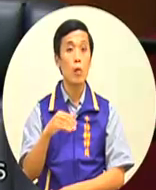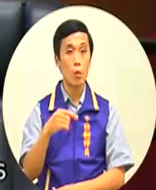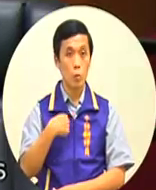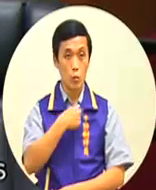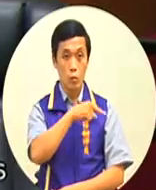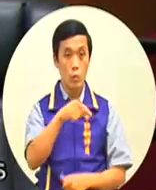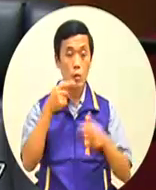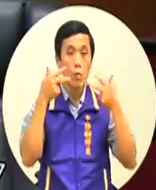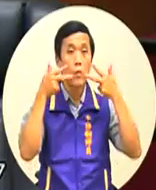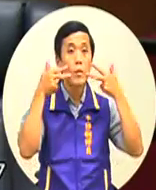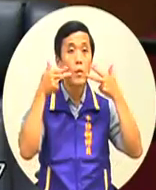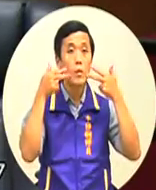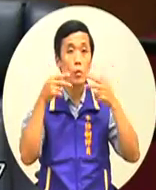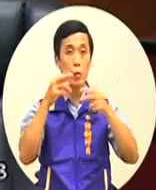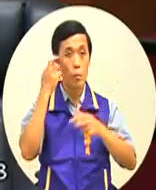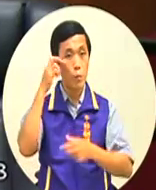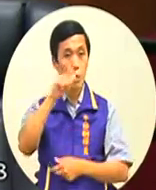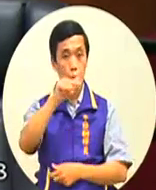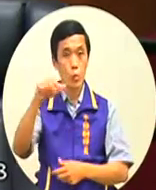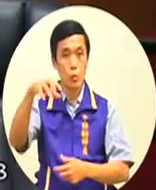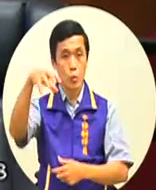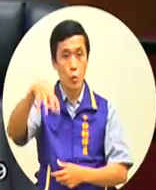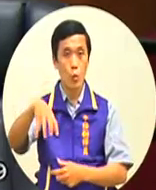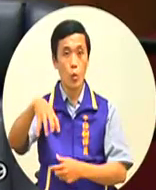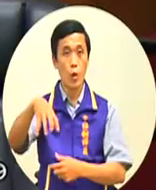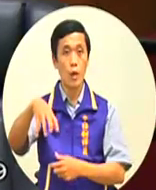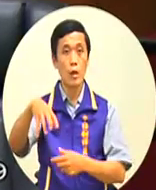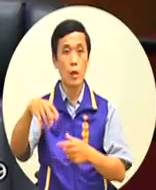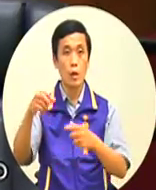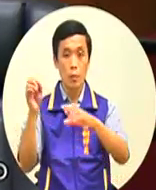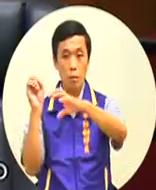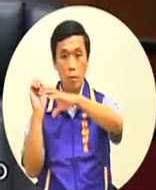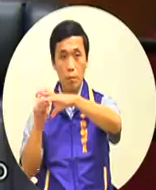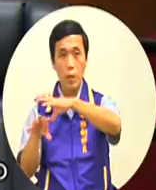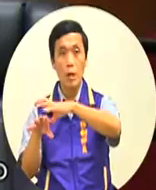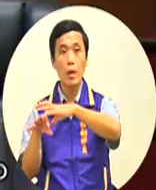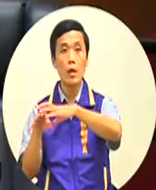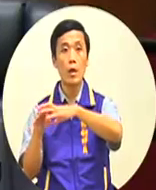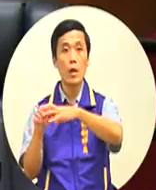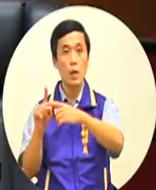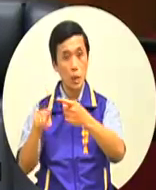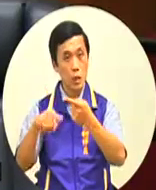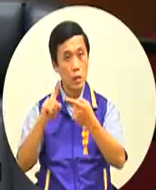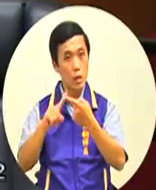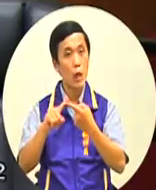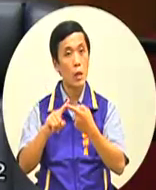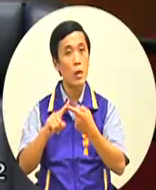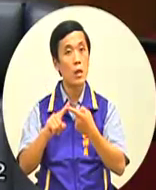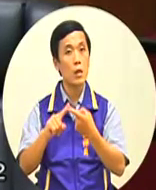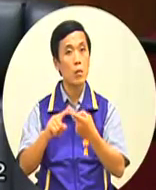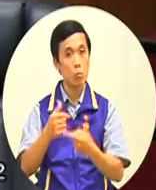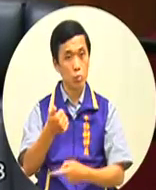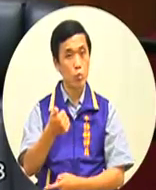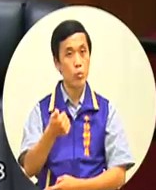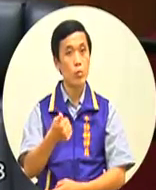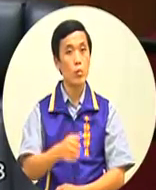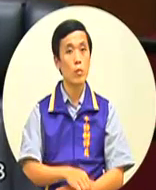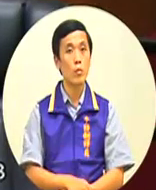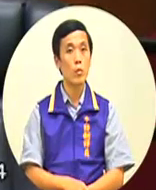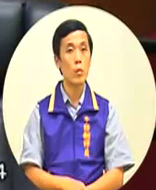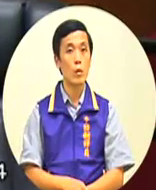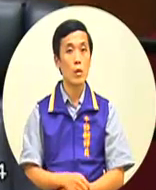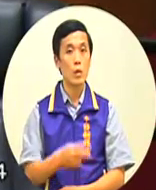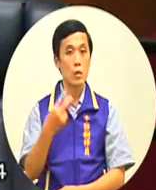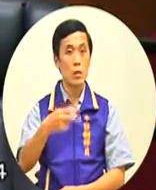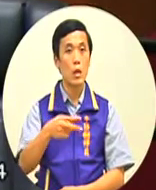住民的这个博物馆的元素挹注在这个区域的话，应该是非常好的一个机会了哈，因